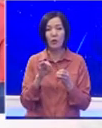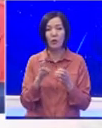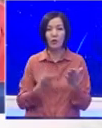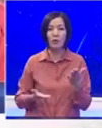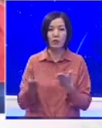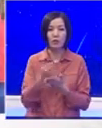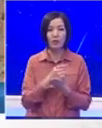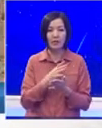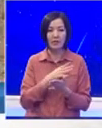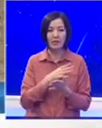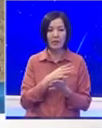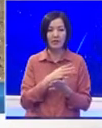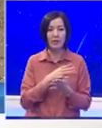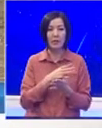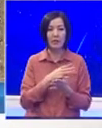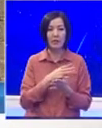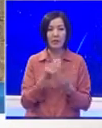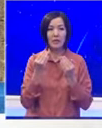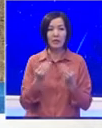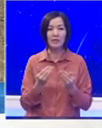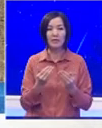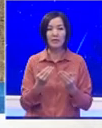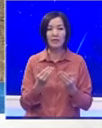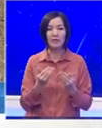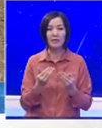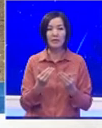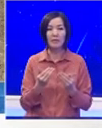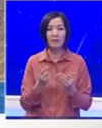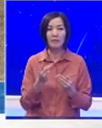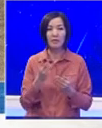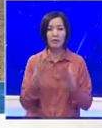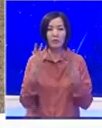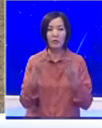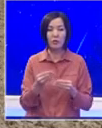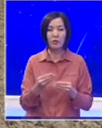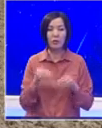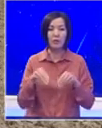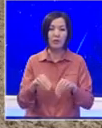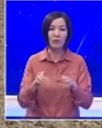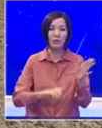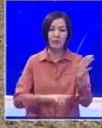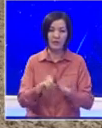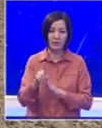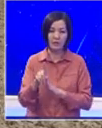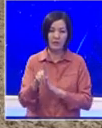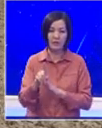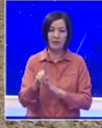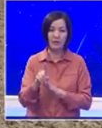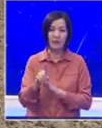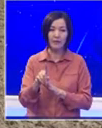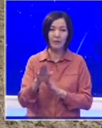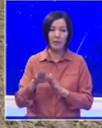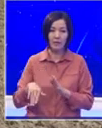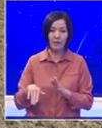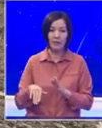алдық. Биыл енді жұмыс бақата қазір болып тұр. 1-2-3 күннен кейін уже морковты бастаймыз себуге. Сонда